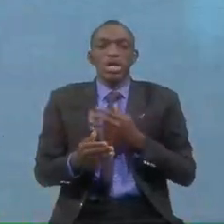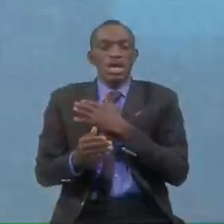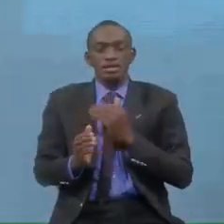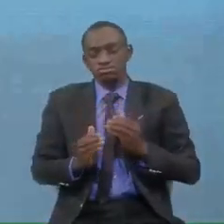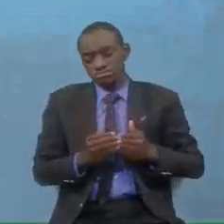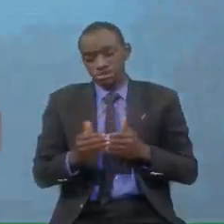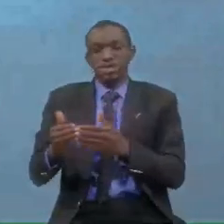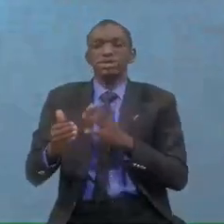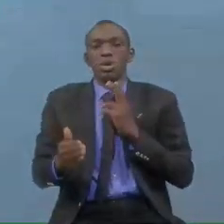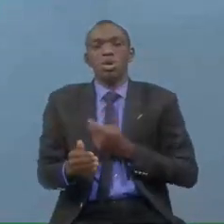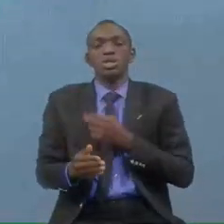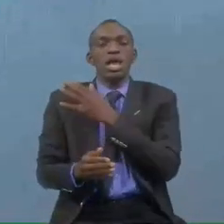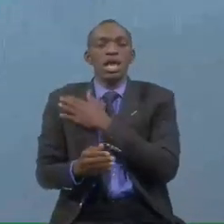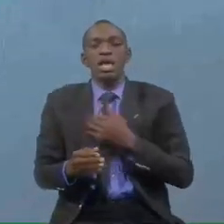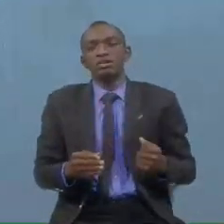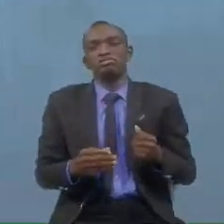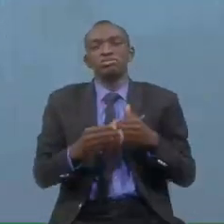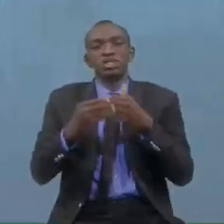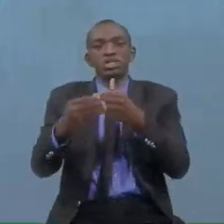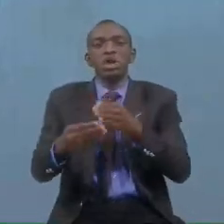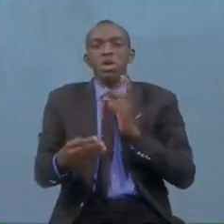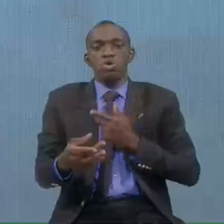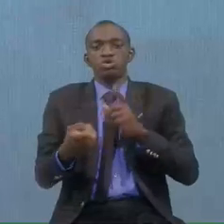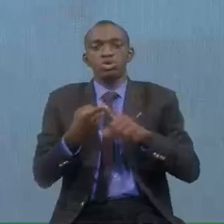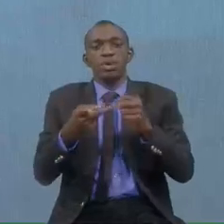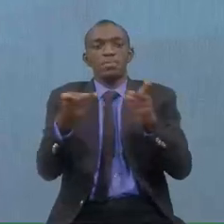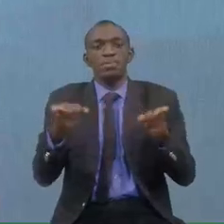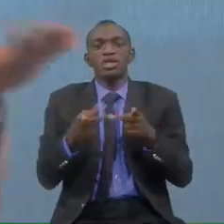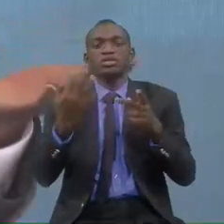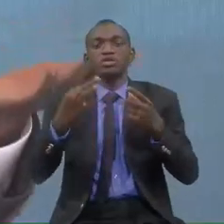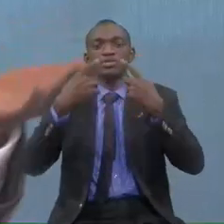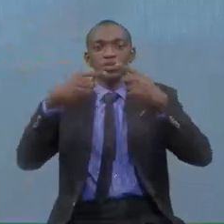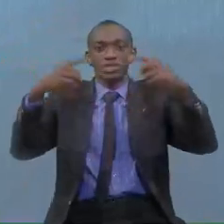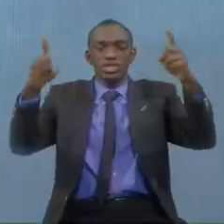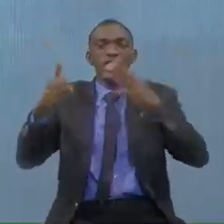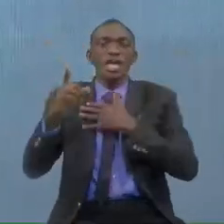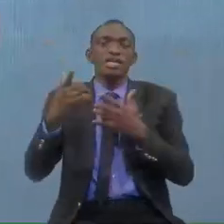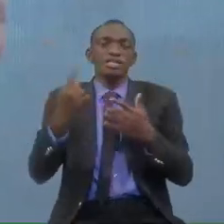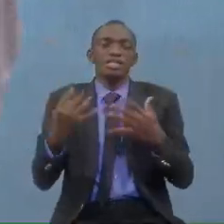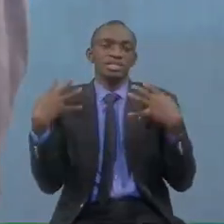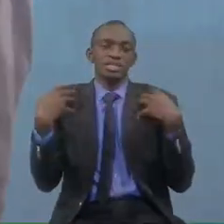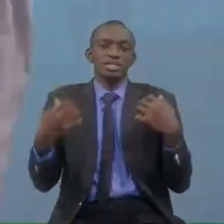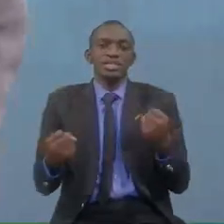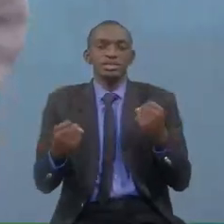nous dirige au lieu de succès. Et il est l'Esprit